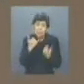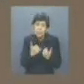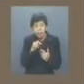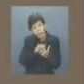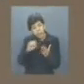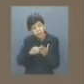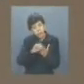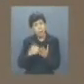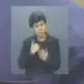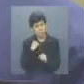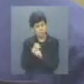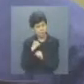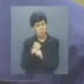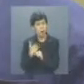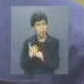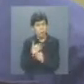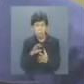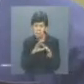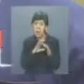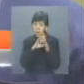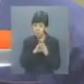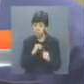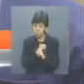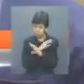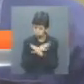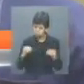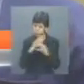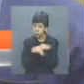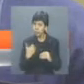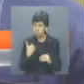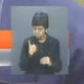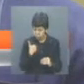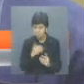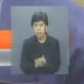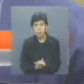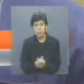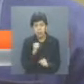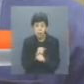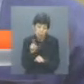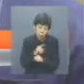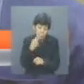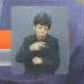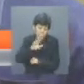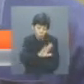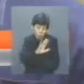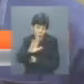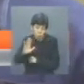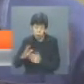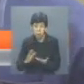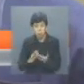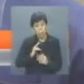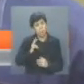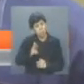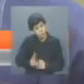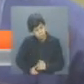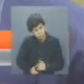วก็มีการพัฒนามีเรื่องของการเปลี่ยนแปลงนะครับเพราะว่ามีการรับเอาภาษาของโปรตุเกสเข้ามา